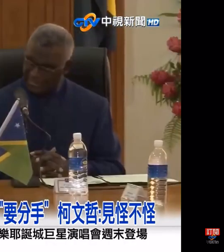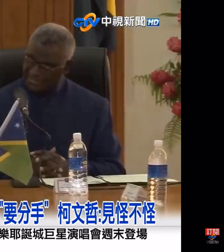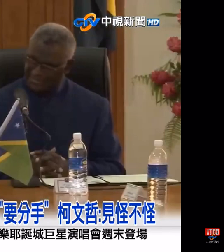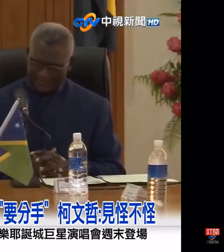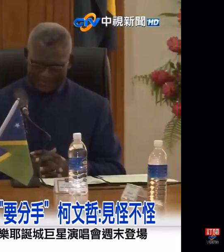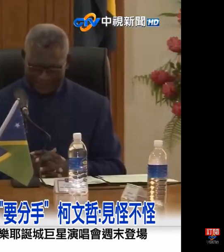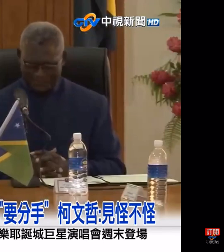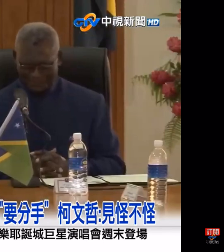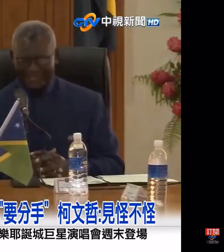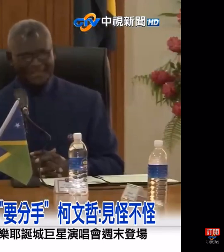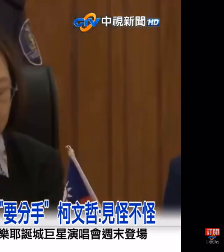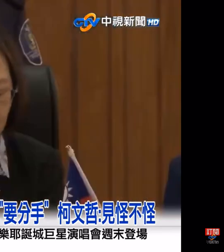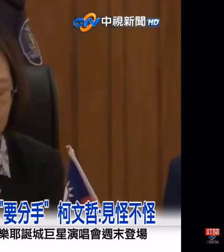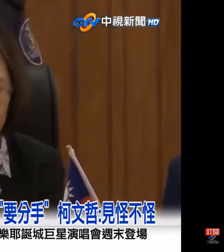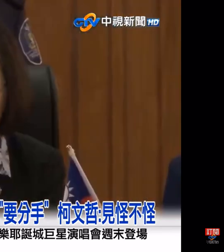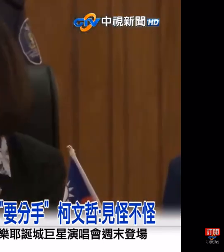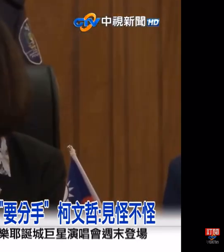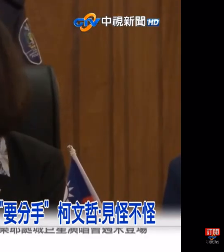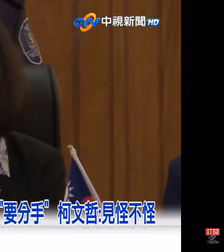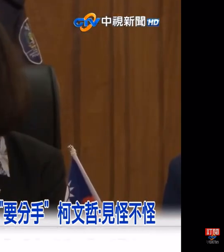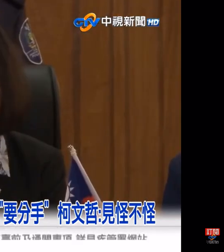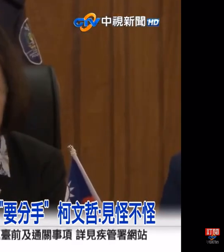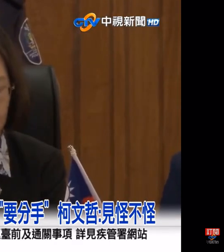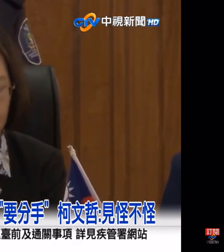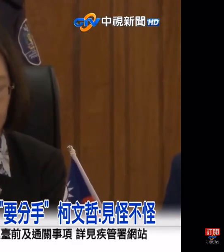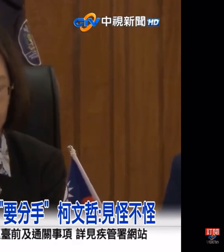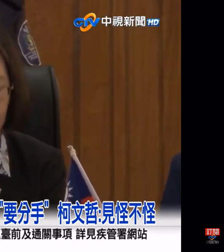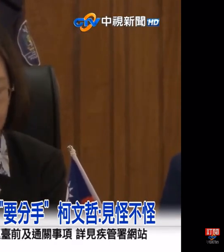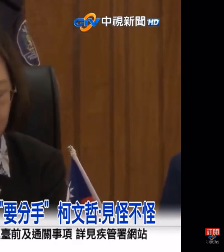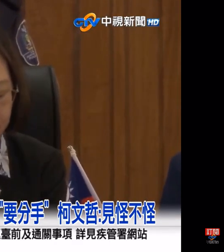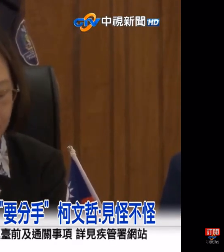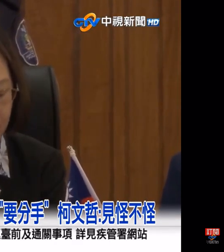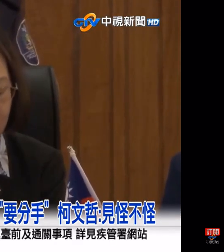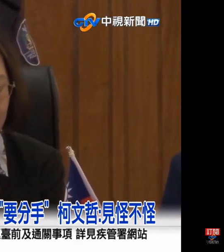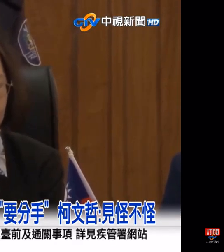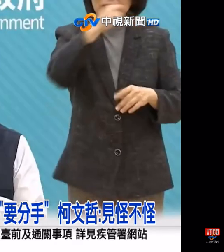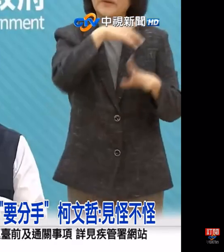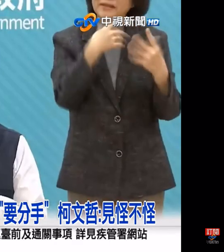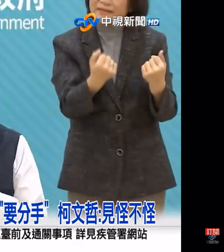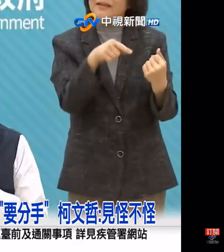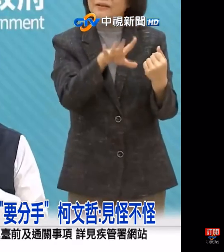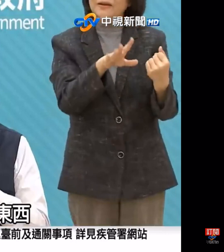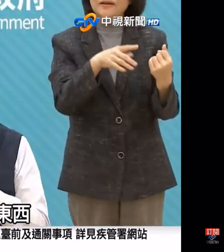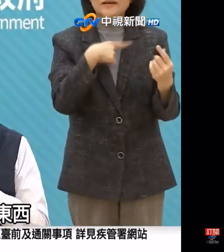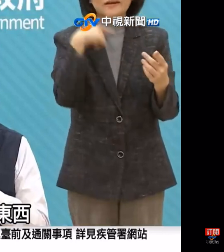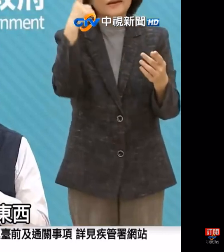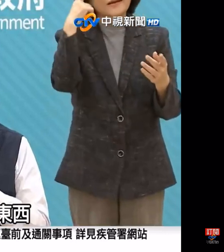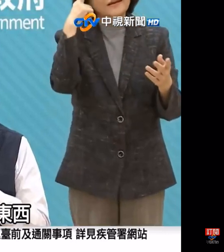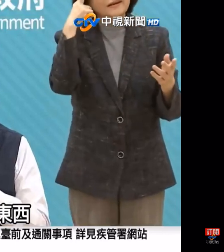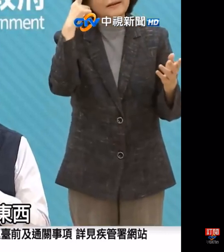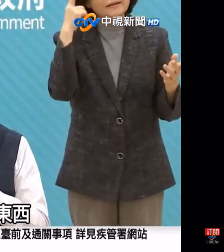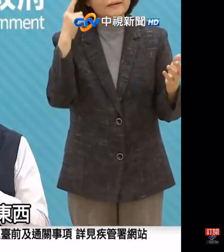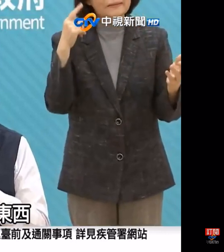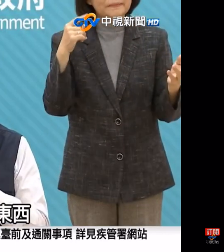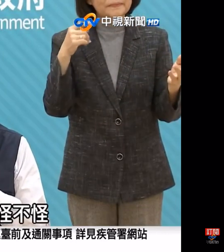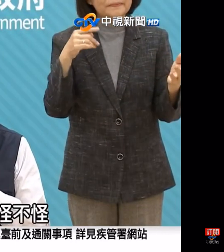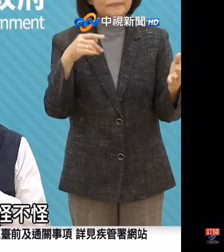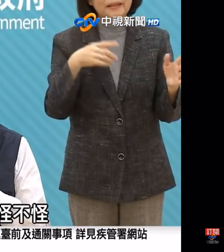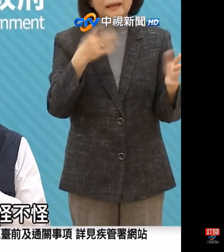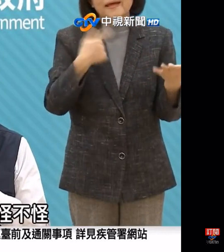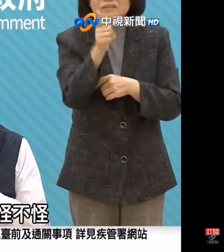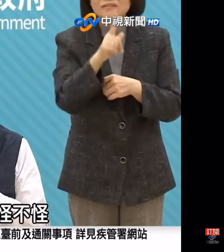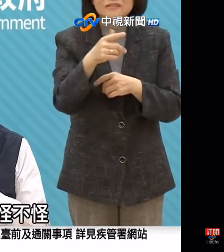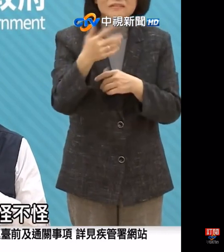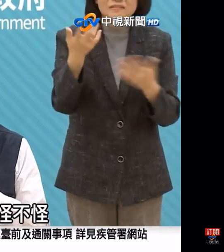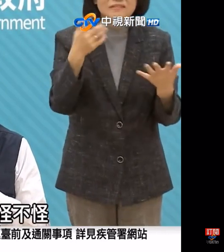政府反正最在乎美国爸爸，自我感觉良好下，他国断交早就不奇怪。 这种东西，反正见怪不